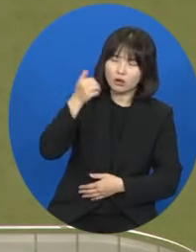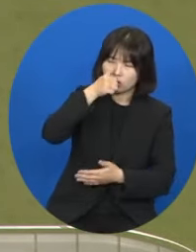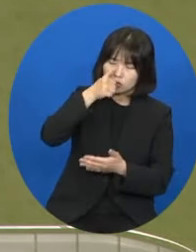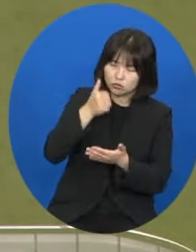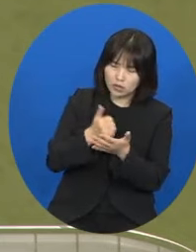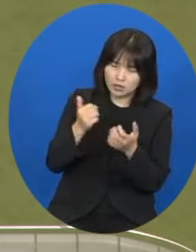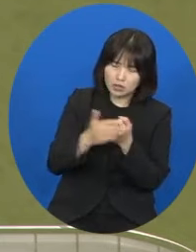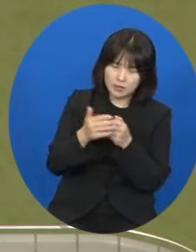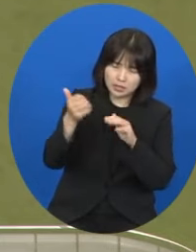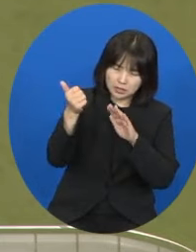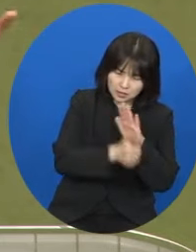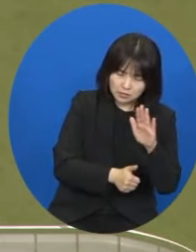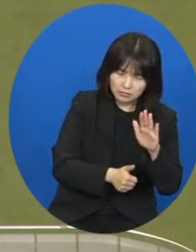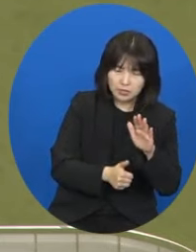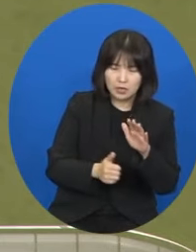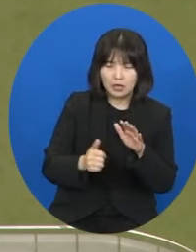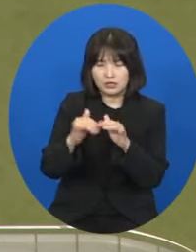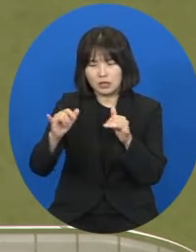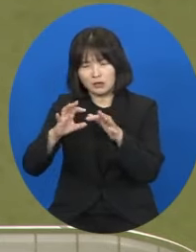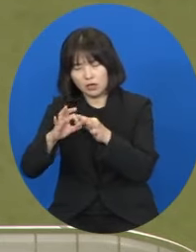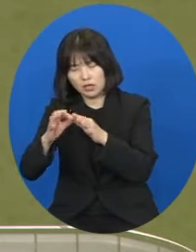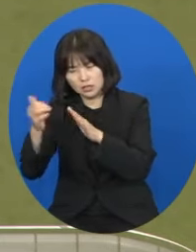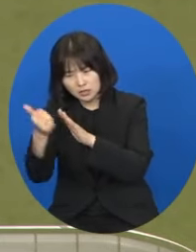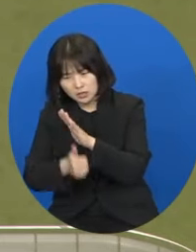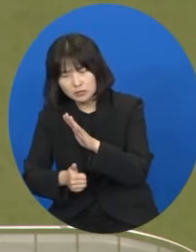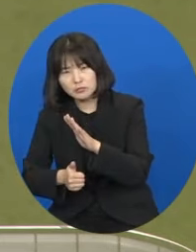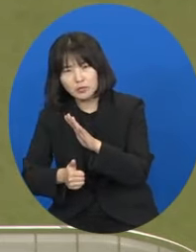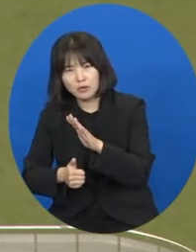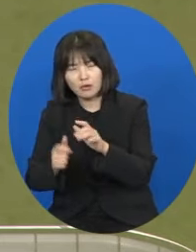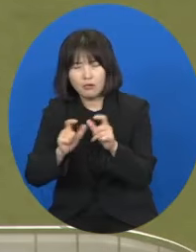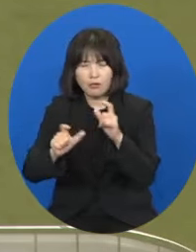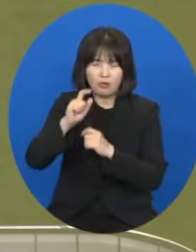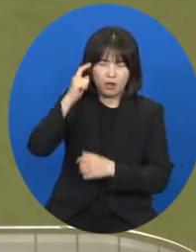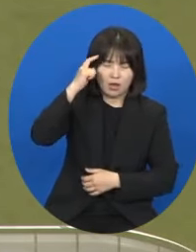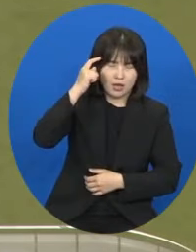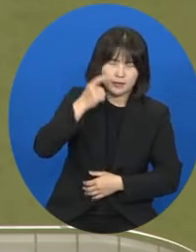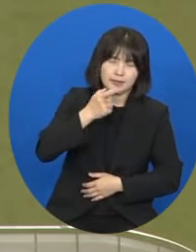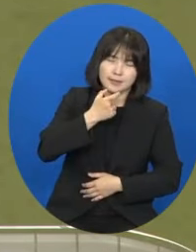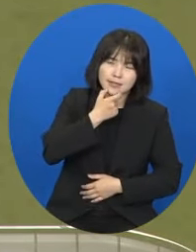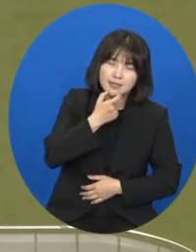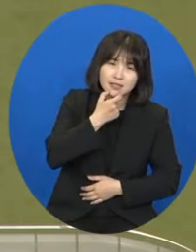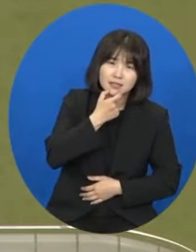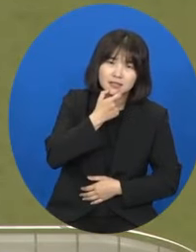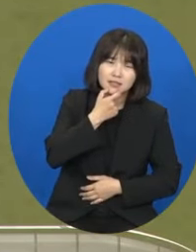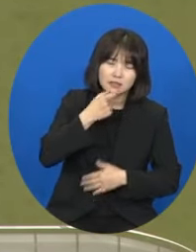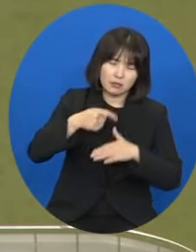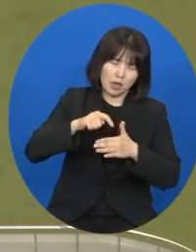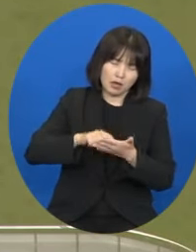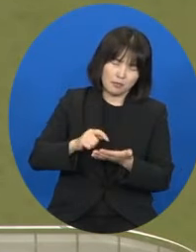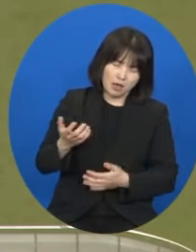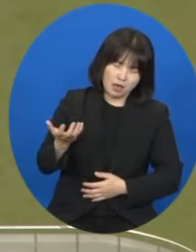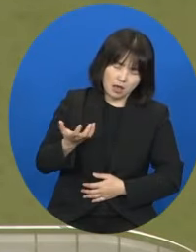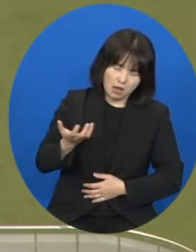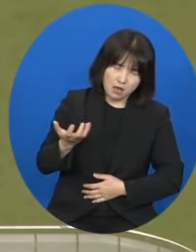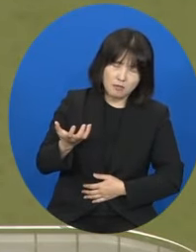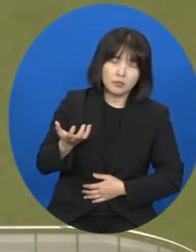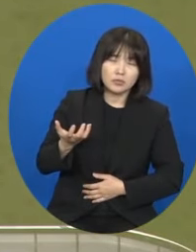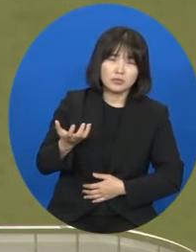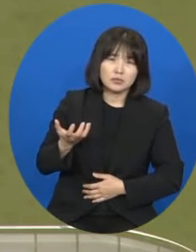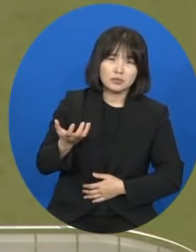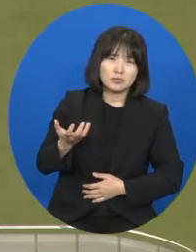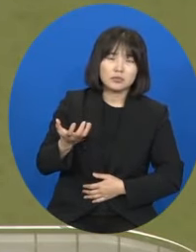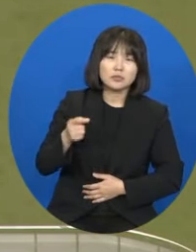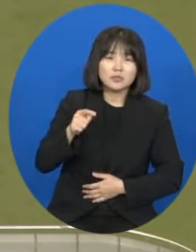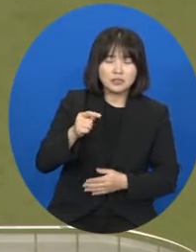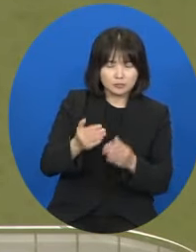어떤 영역, 어떤 관계, 더 이상 생각하기도 싫고 너무나 그 마음이 아파오는 그 영역,